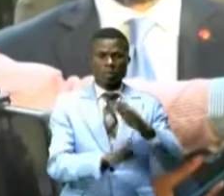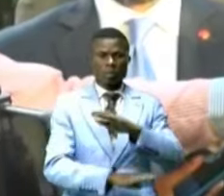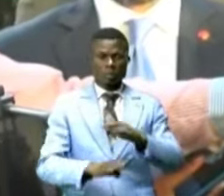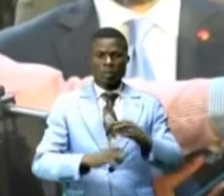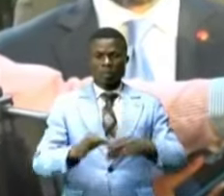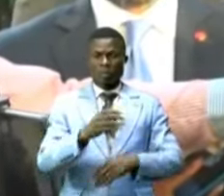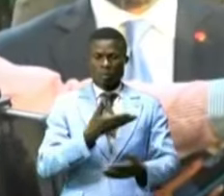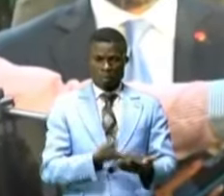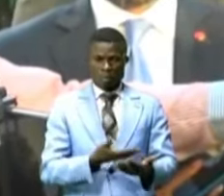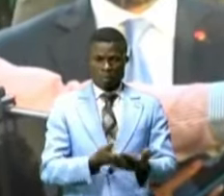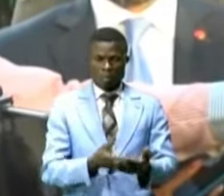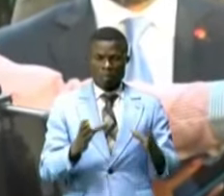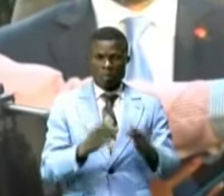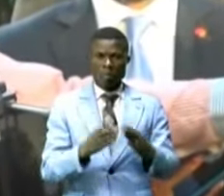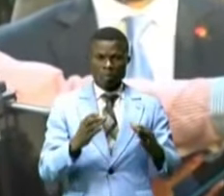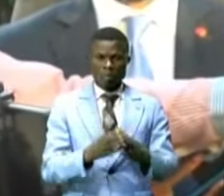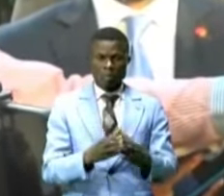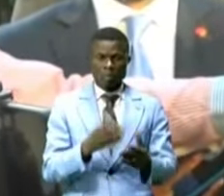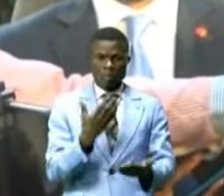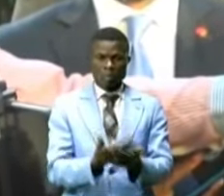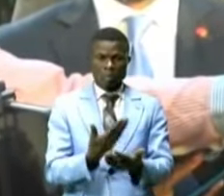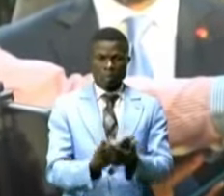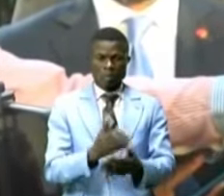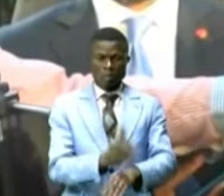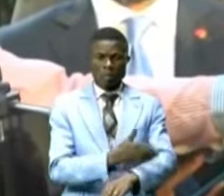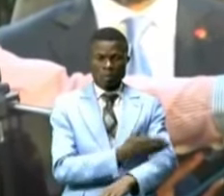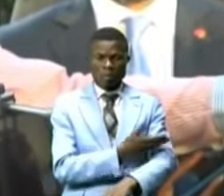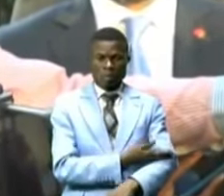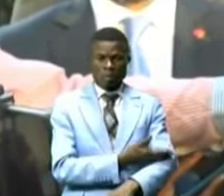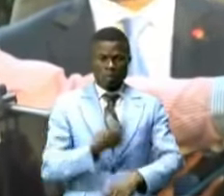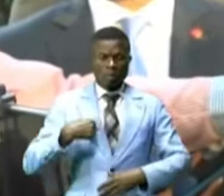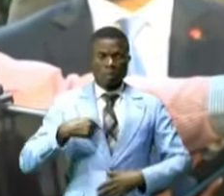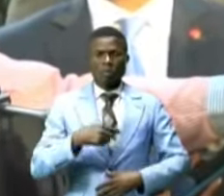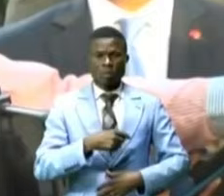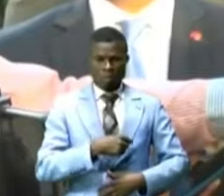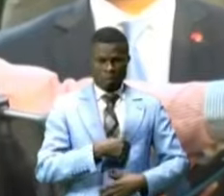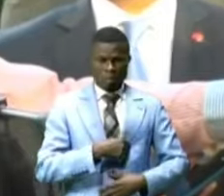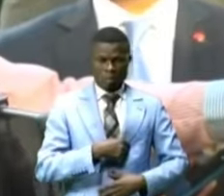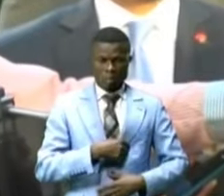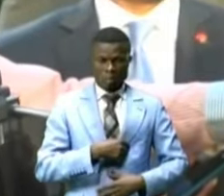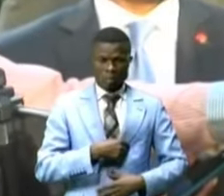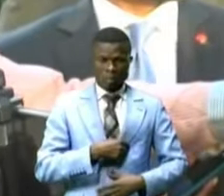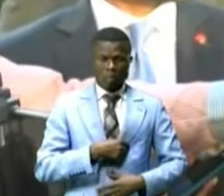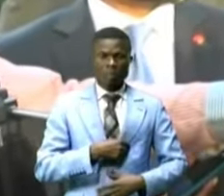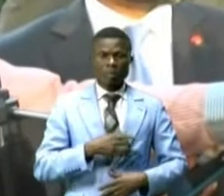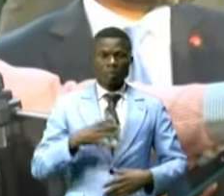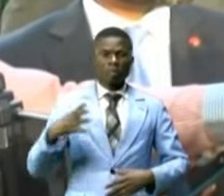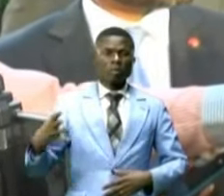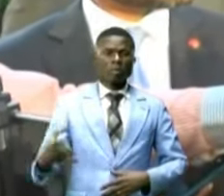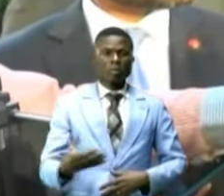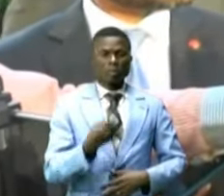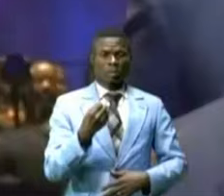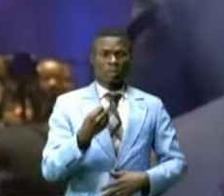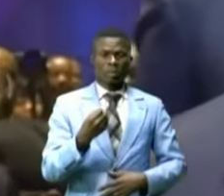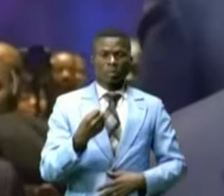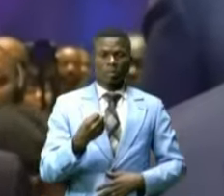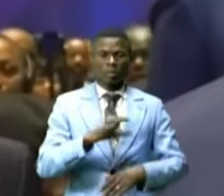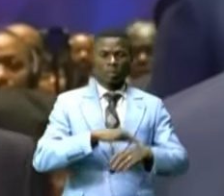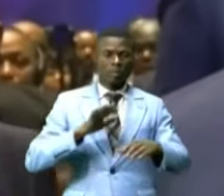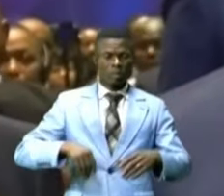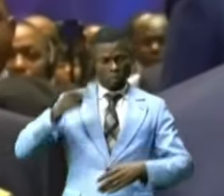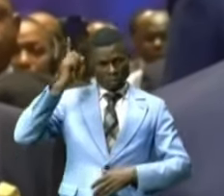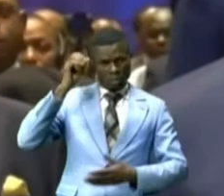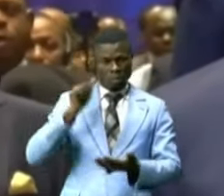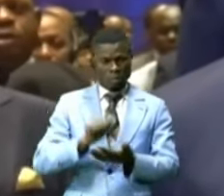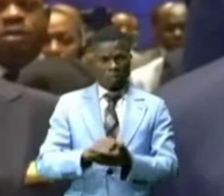fondation. Avec la vitesse grand V, nous allons rattraper les retards là où ils s'imposent. Bien avant